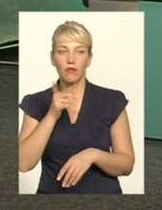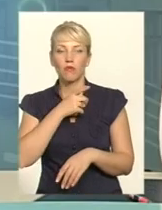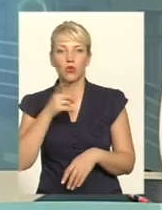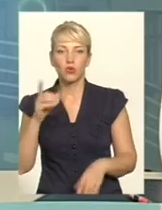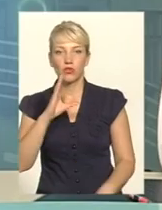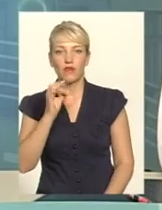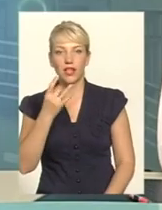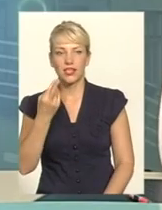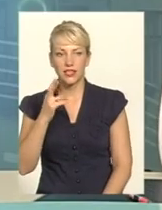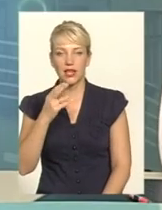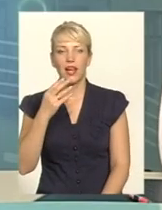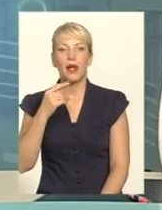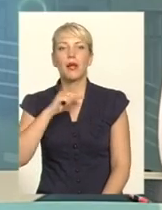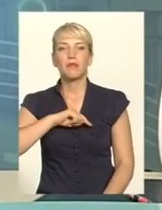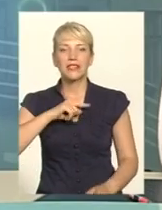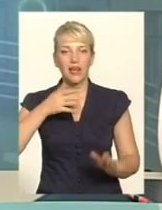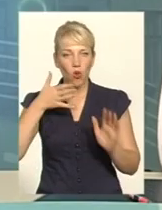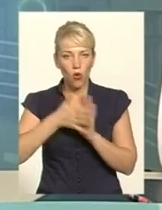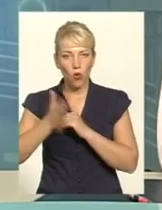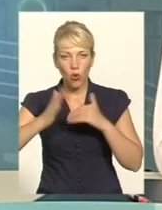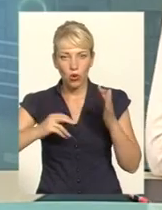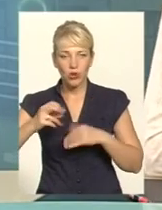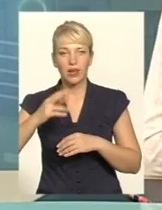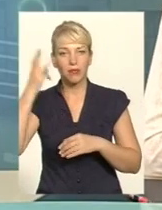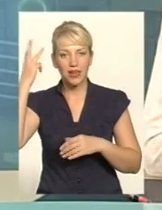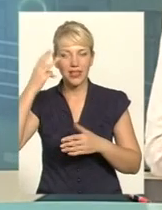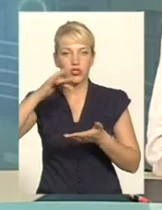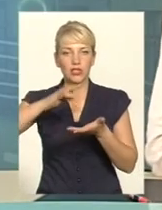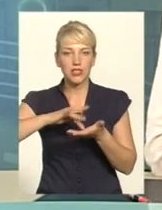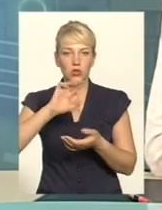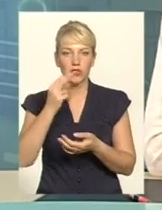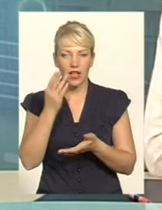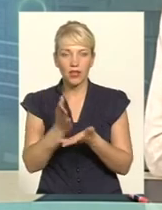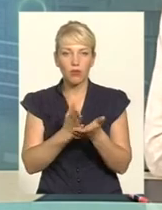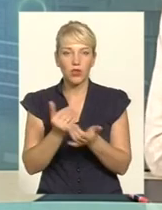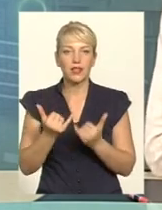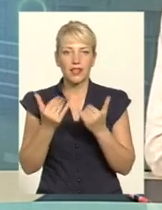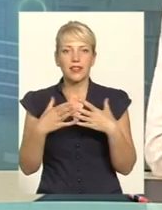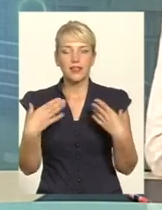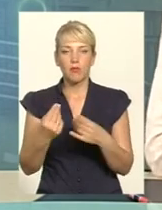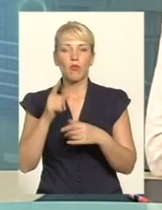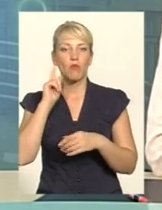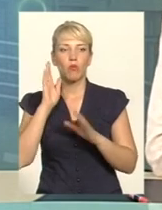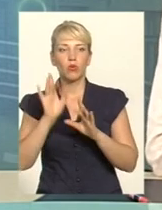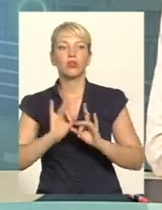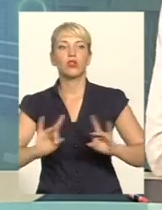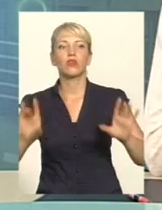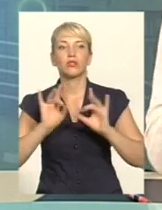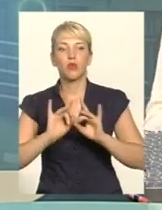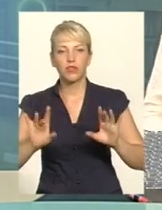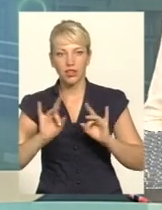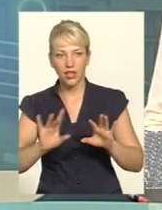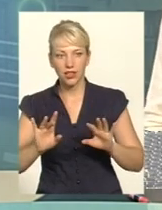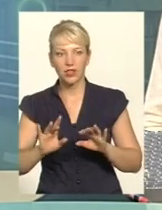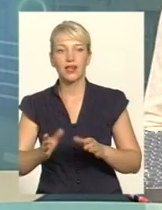вересня? Психологи Хмельницького міського центру соціальних служб для сім'ї, дітей та молоді будуть розповідати